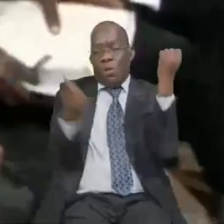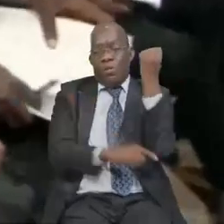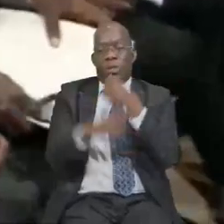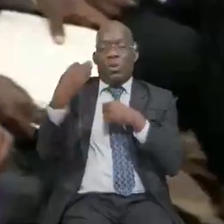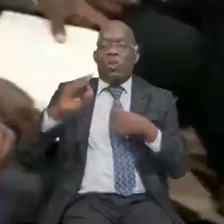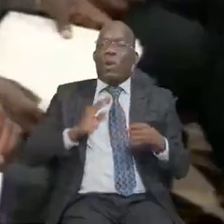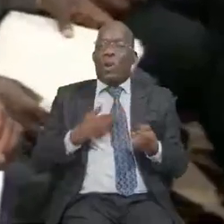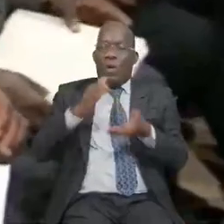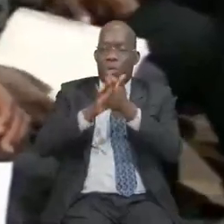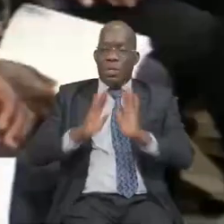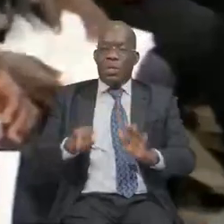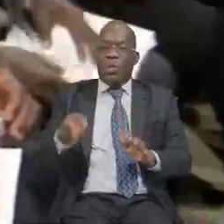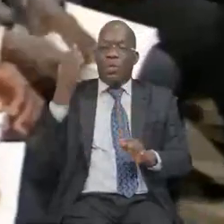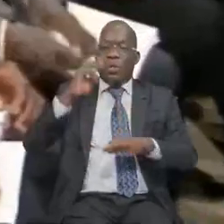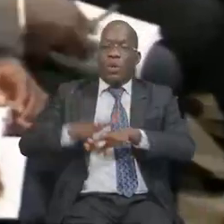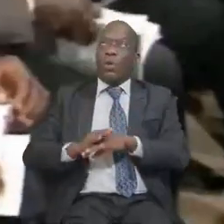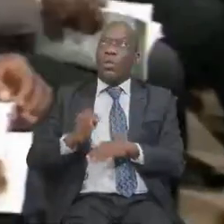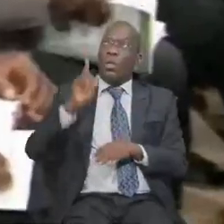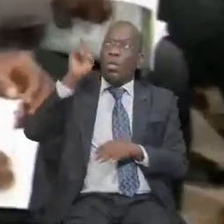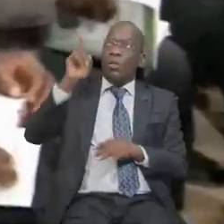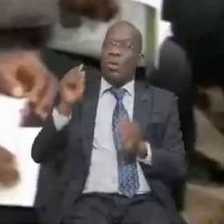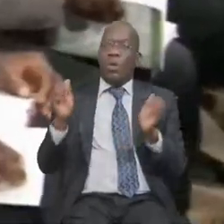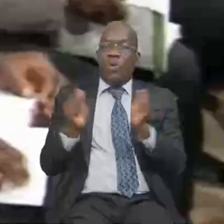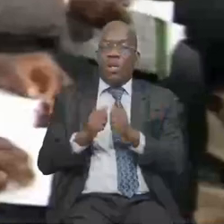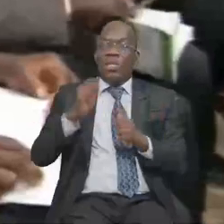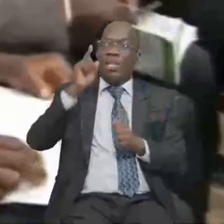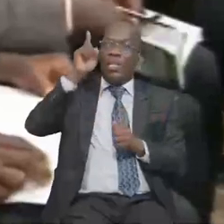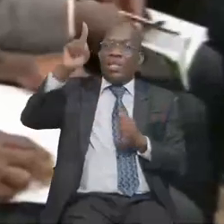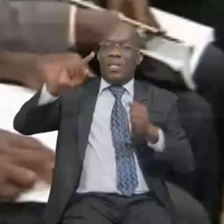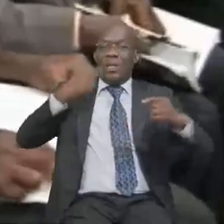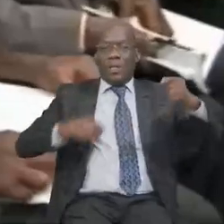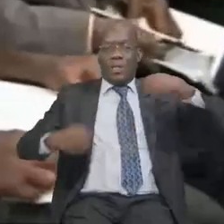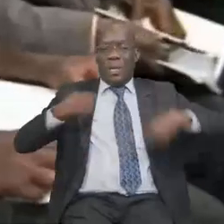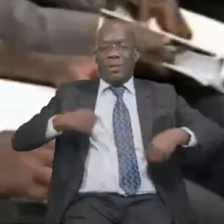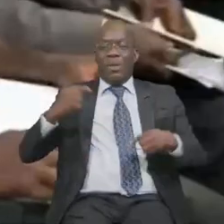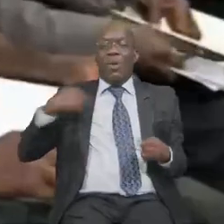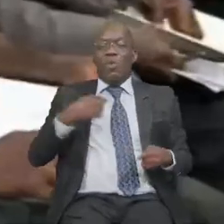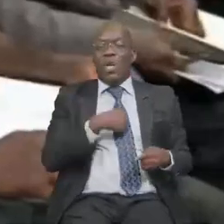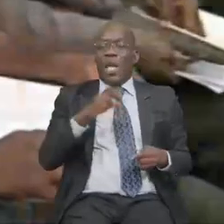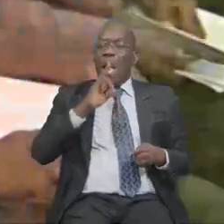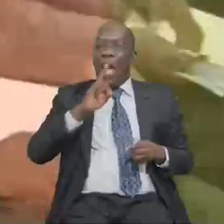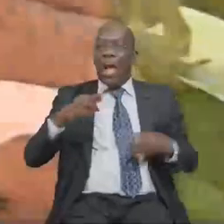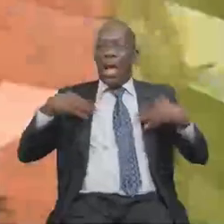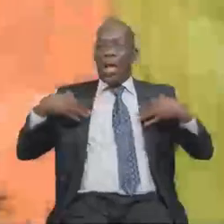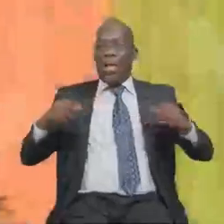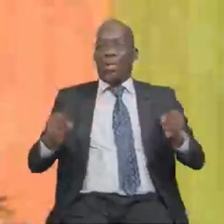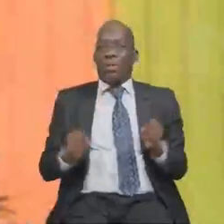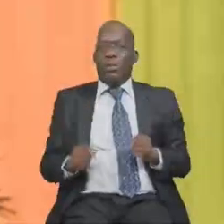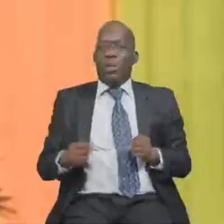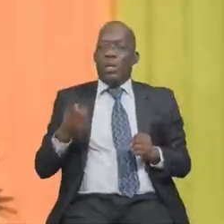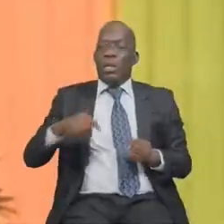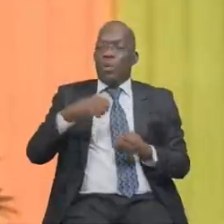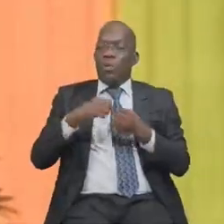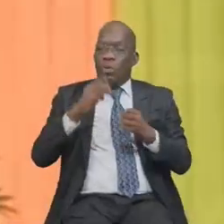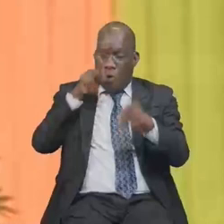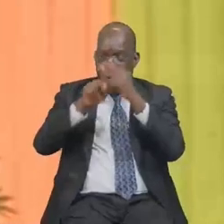lui. Et c'est par ses maîtrisés que nous sommes guéris. Le prophète nous dit que